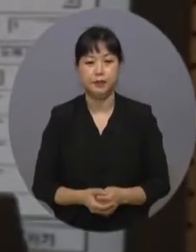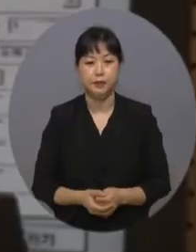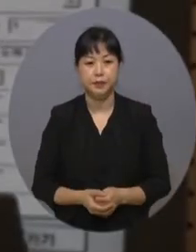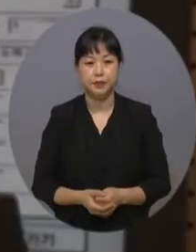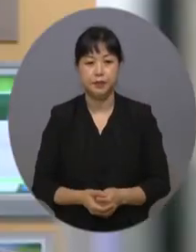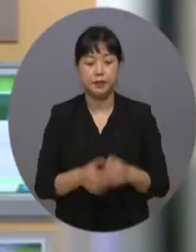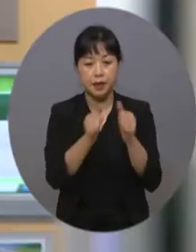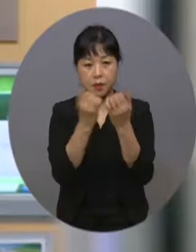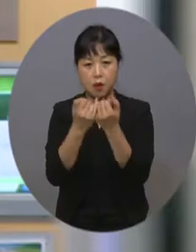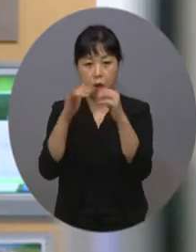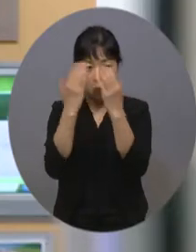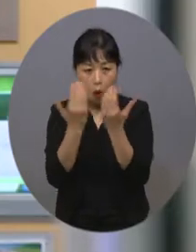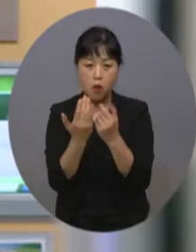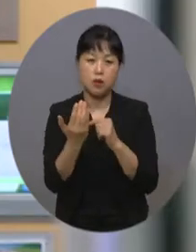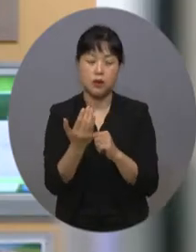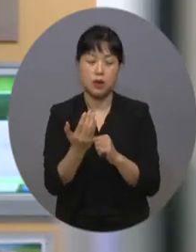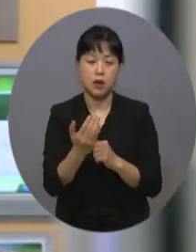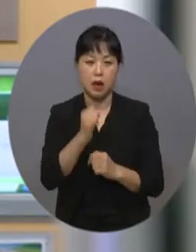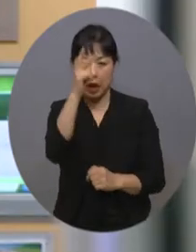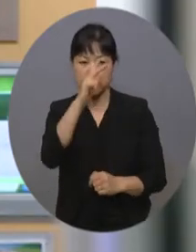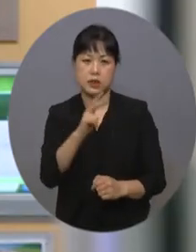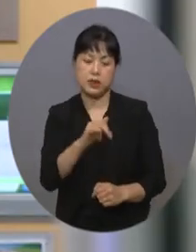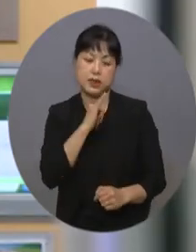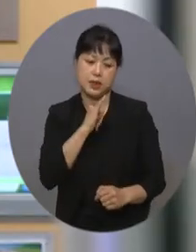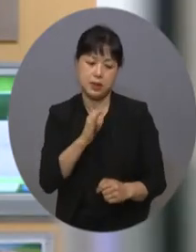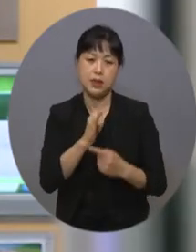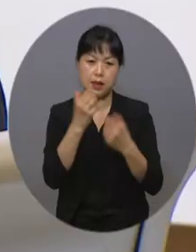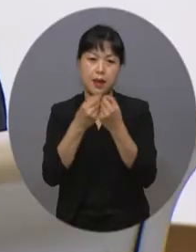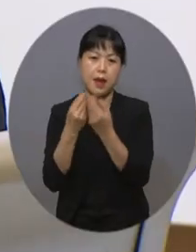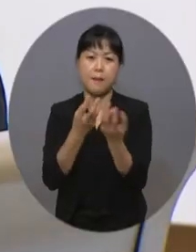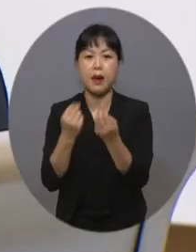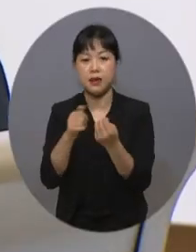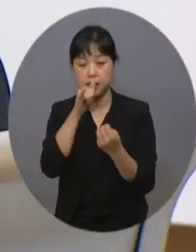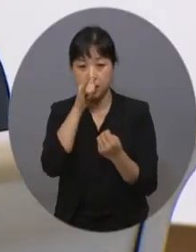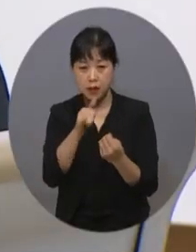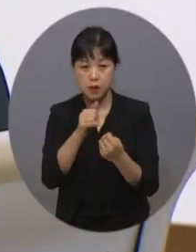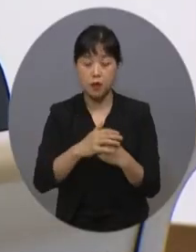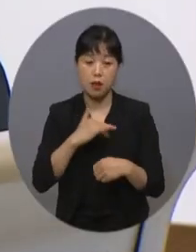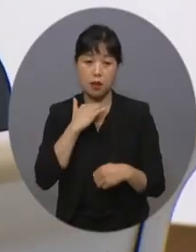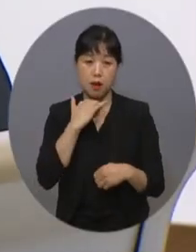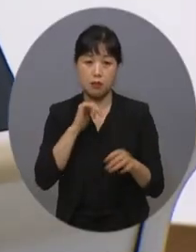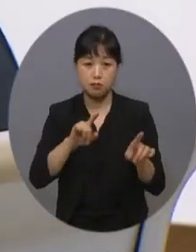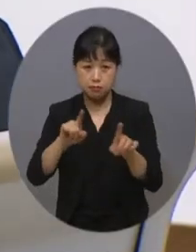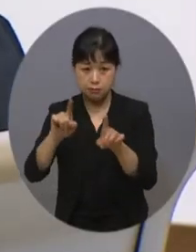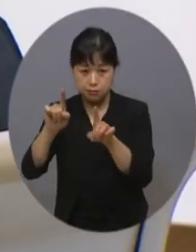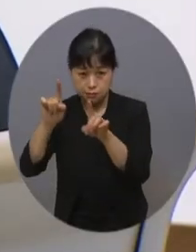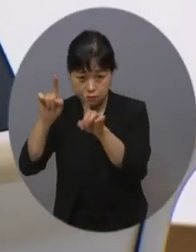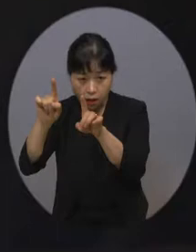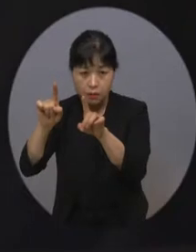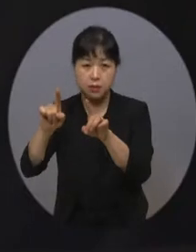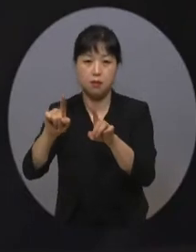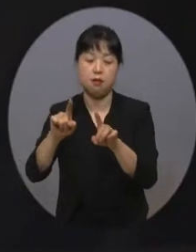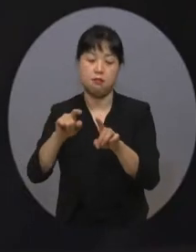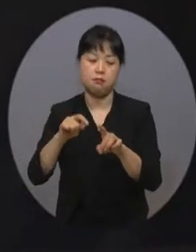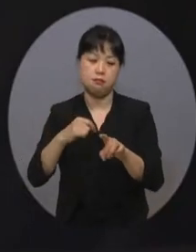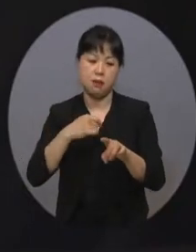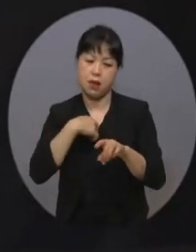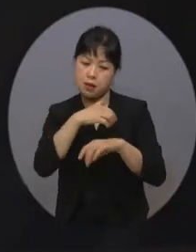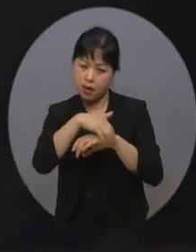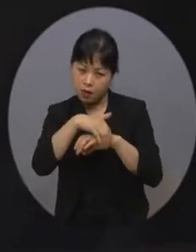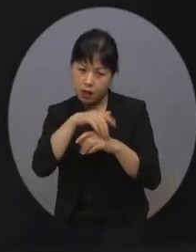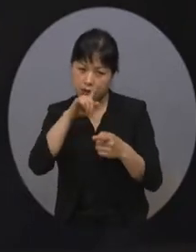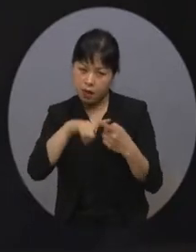남녀 모두 충동적으로 자살을 시도한 경우가 대부분이며 연령이 증가할수록 계획적인 자살 시도